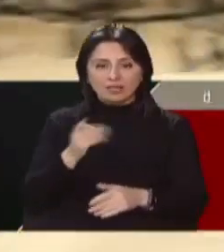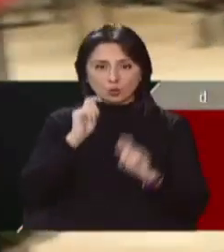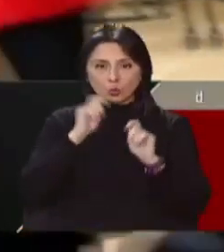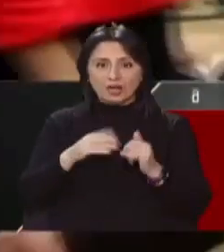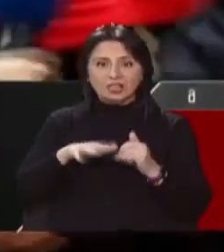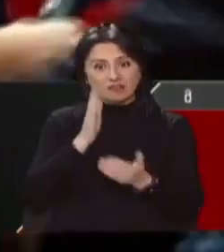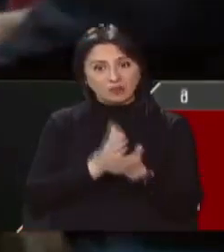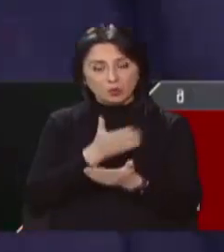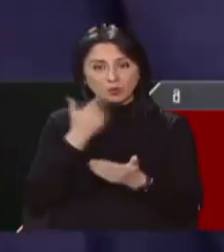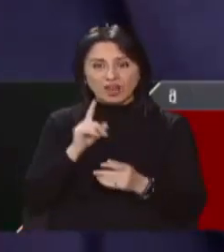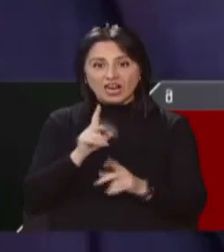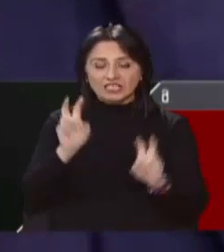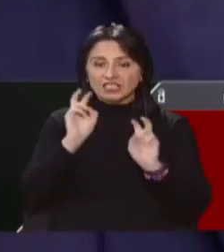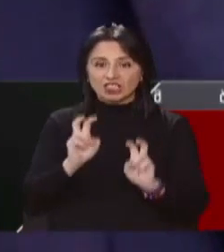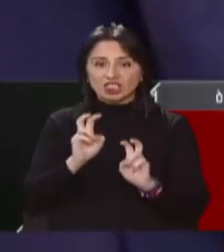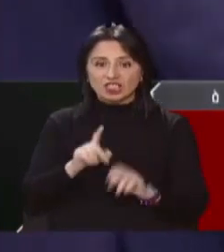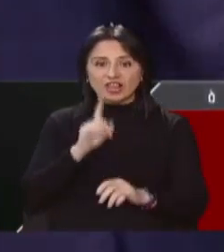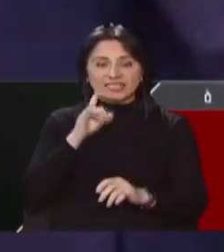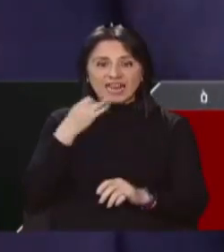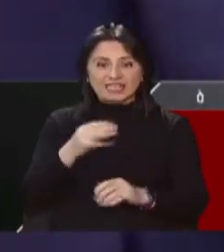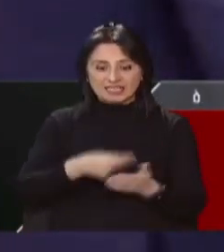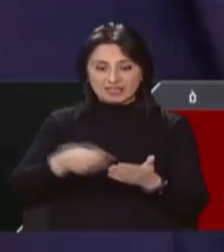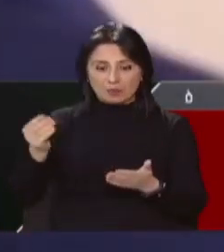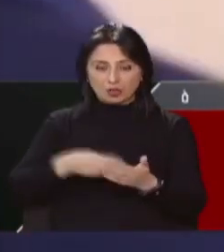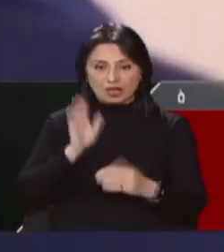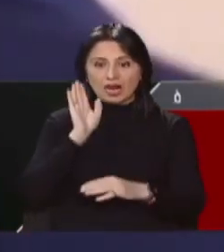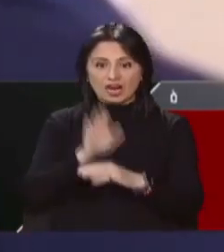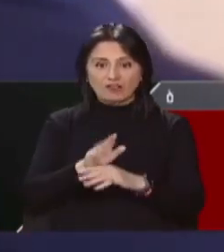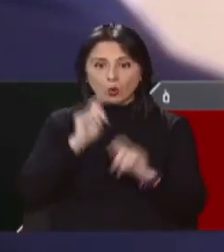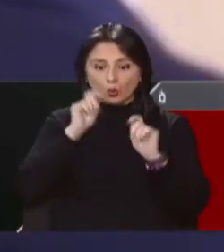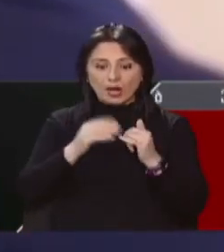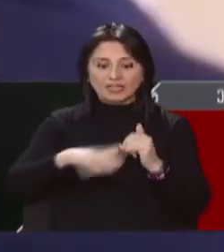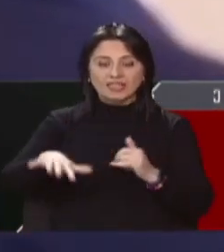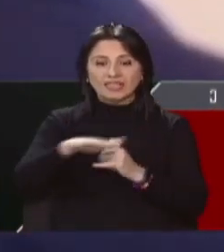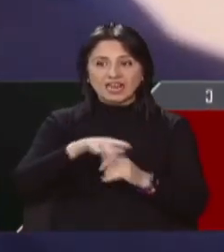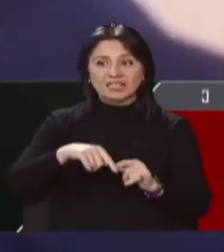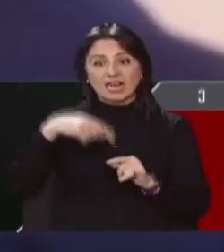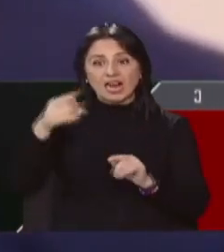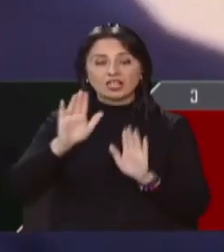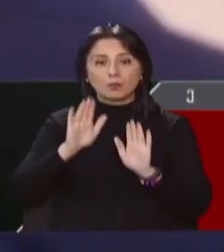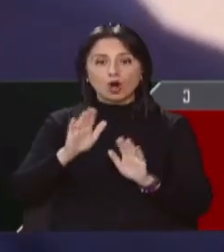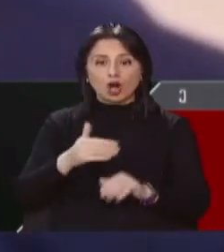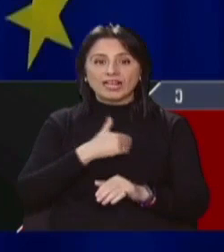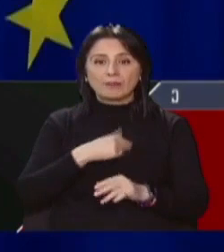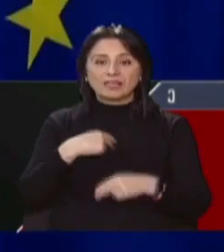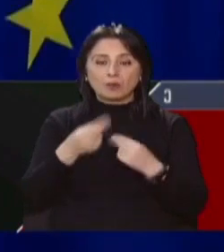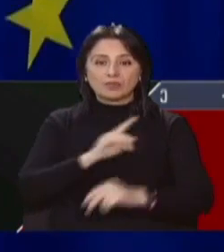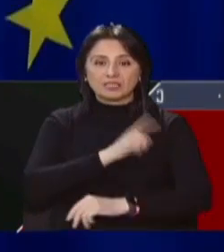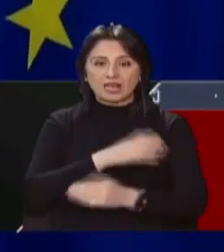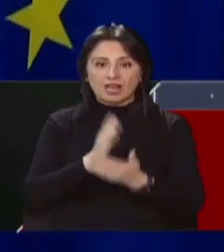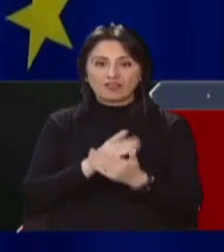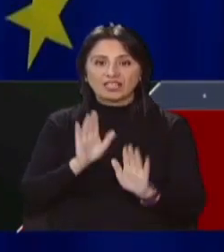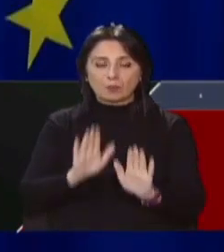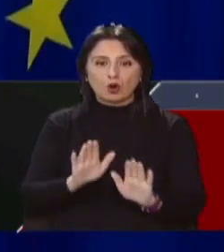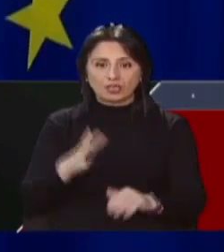უკრაინის ტერიტორიაზე. Რაც იმას ნიშნავს, რომ ზელენსკის მიერ ხელმოწერილ განკარგულებას უკრაინის ტერიტორიის გარეთ მხოლოდ იმედის მომცემი ძალა აქვს და